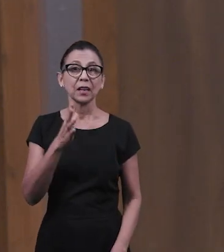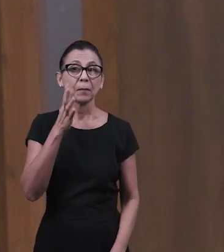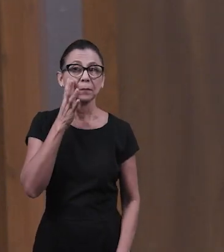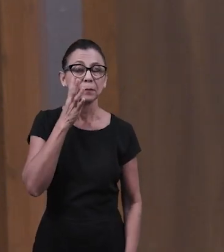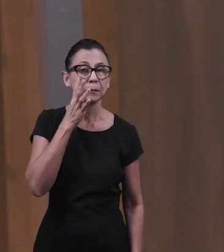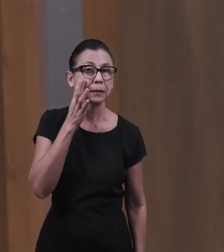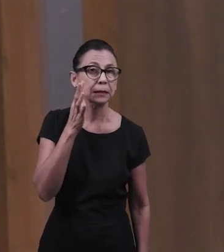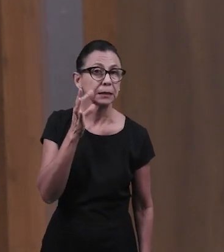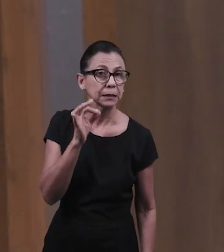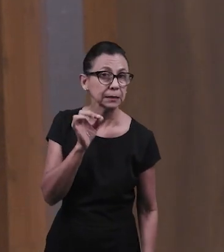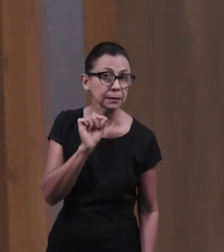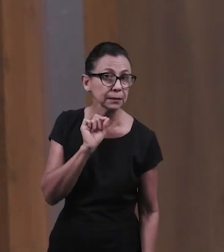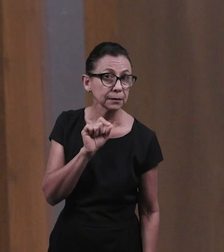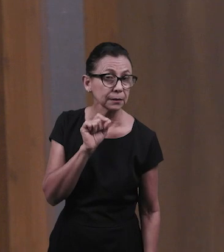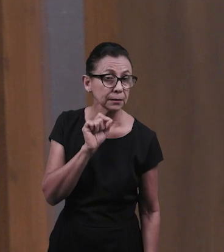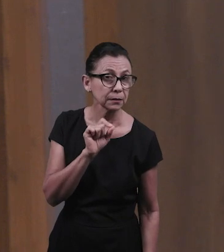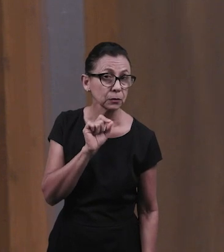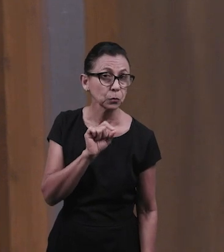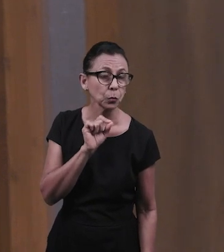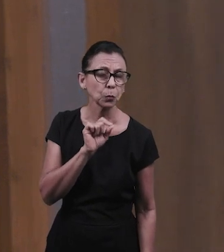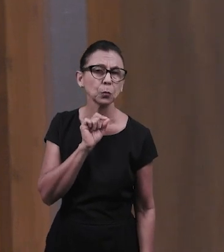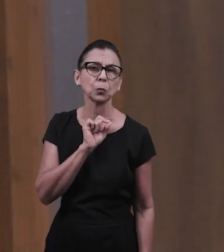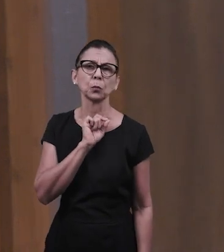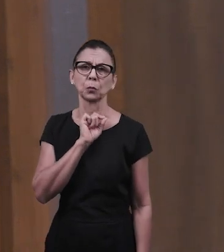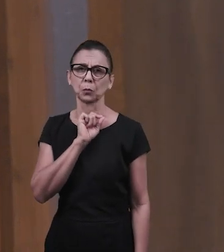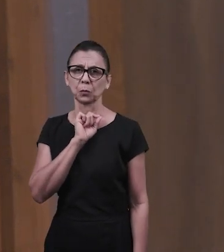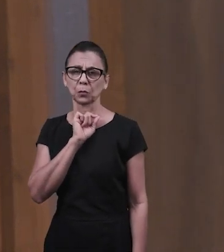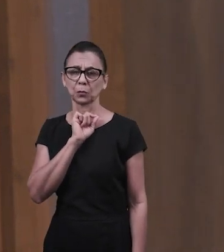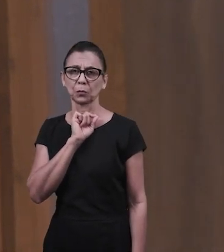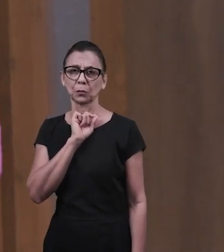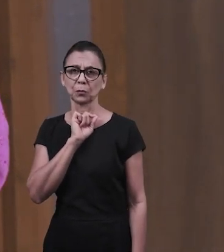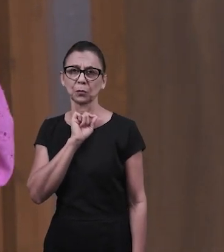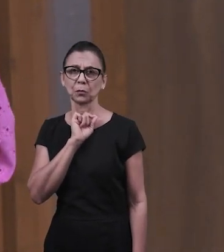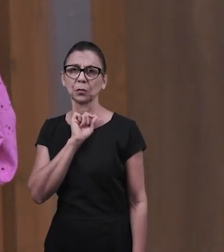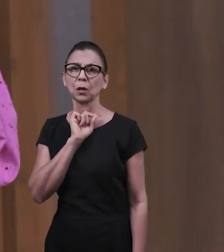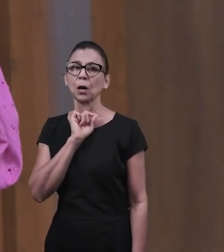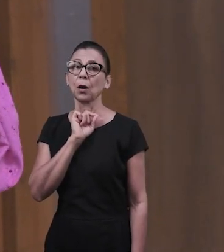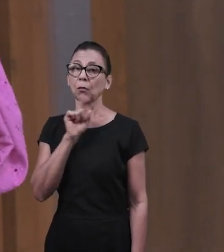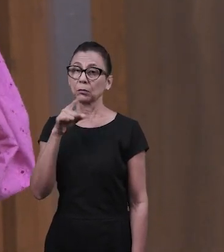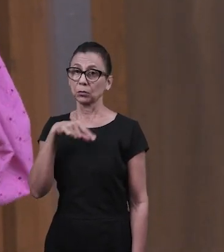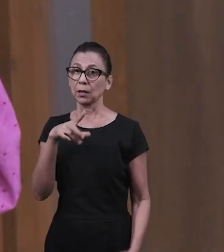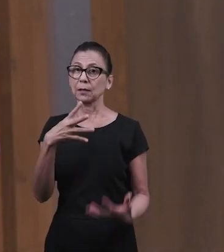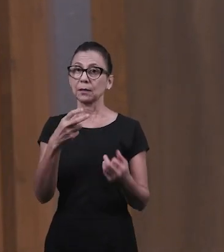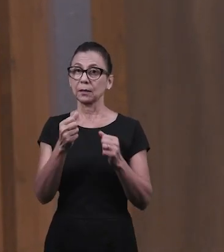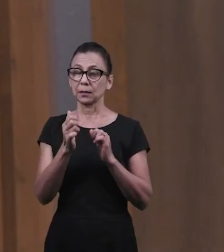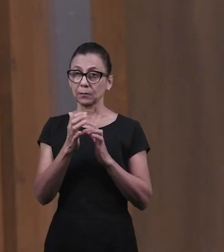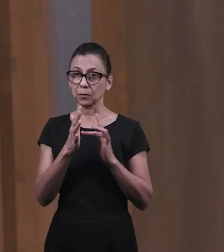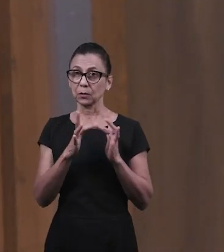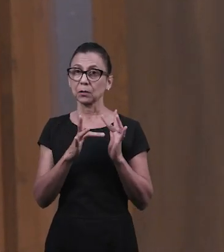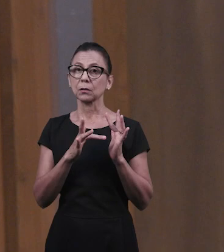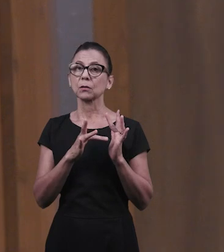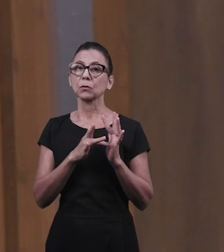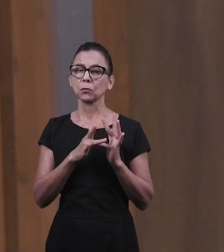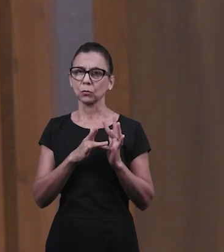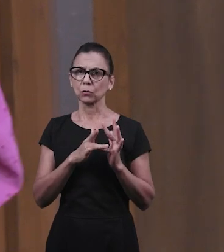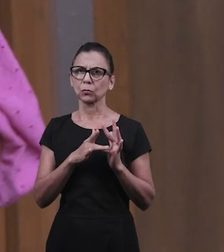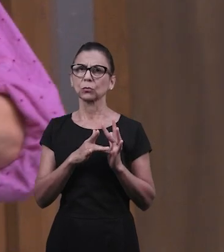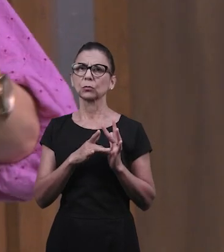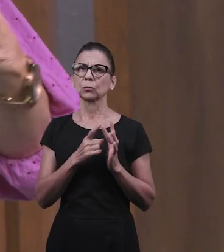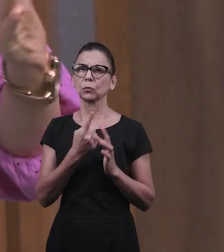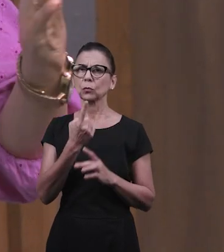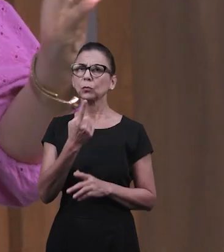Maintenant, faites bien attention à une chose. Même après d'avoir accepté Jésus comme notre